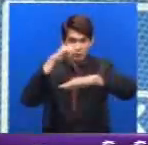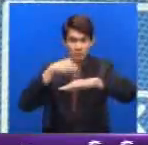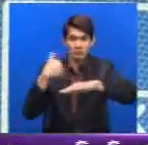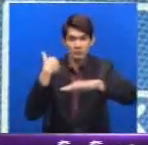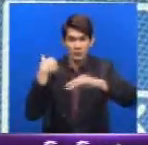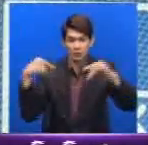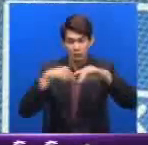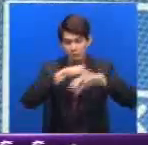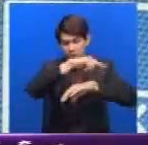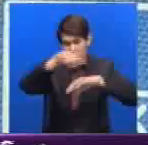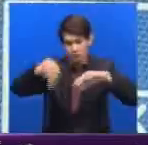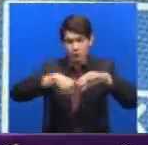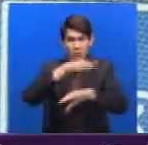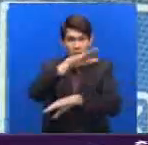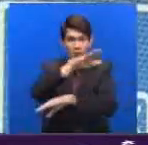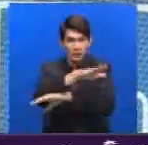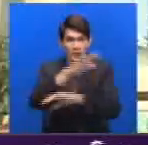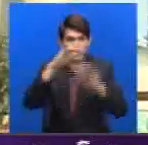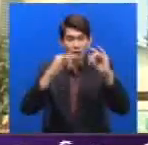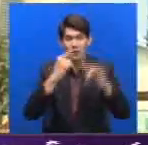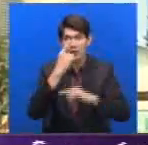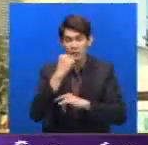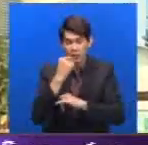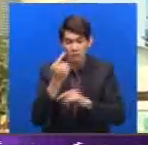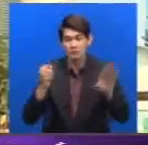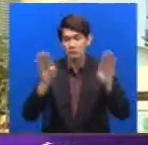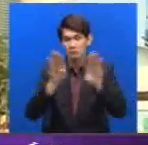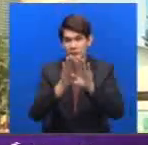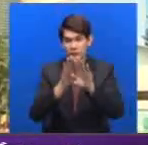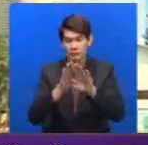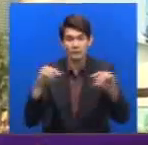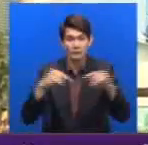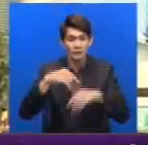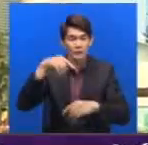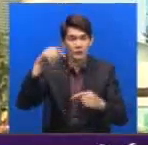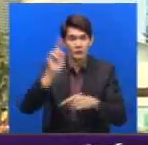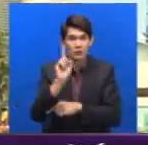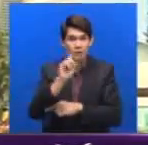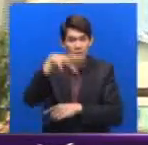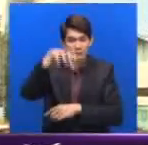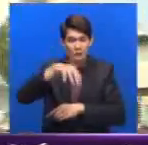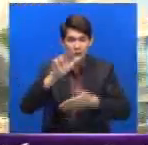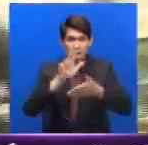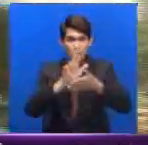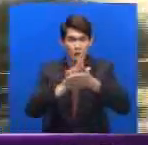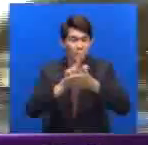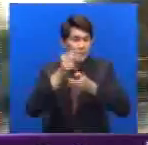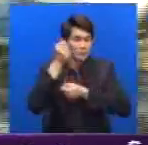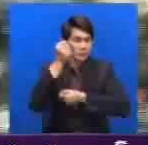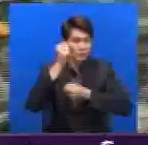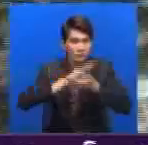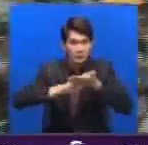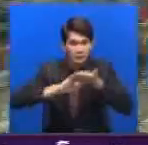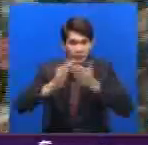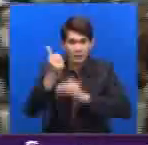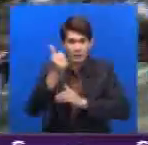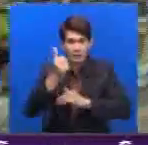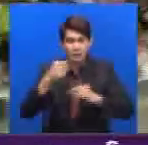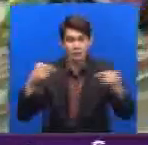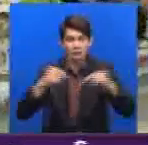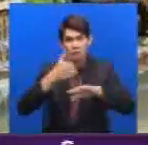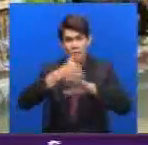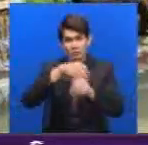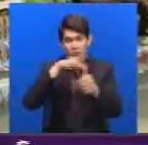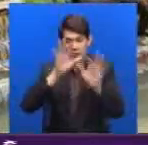บริเวณโดยรอบสี่แยกศาลาแดงด้านการชุมนุมที่เวทีปทุมวันยังคงเป็นไปอย่างสงบค่ะไม่มีแกนนำคนสำคัญ